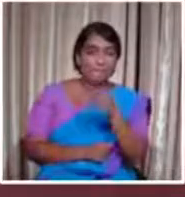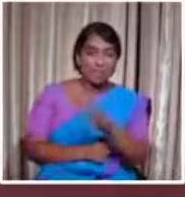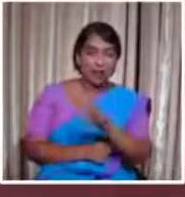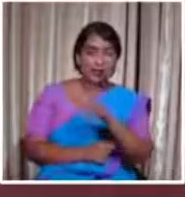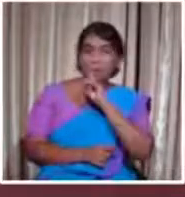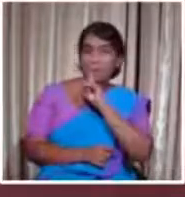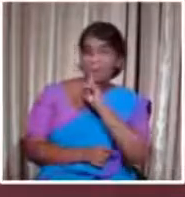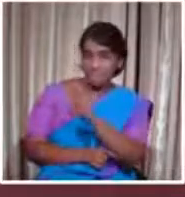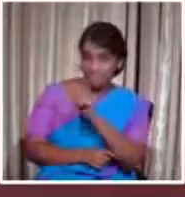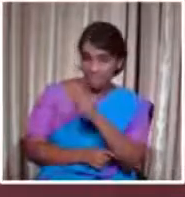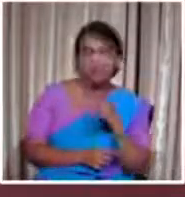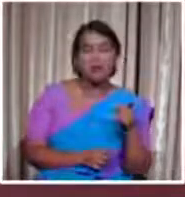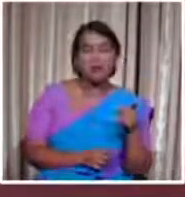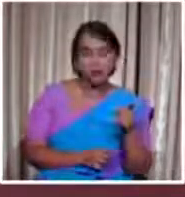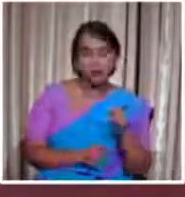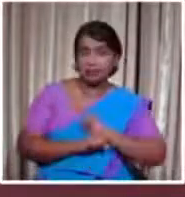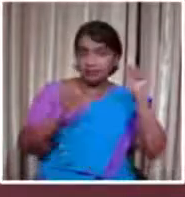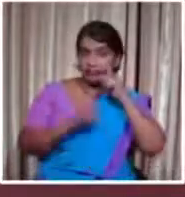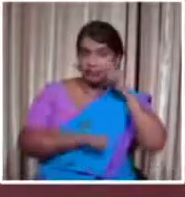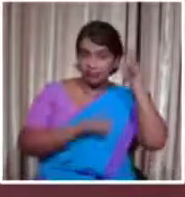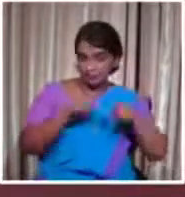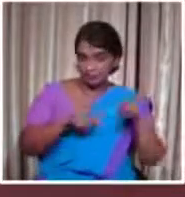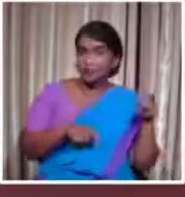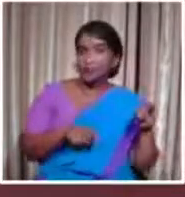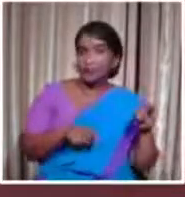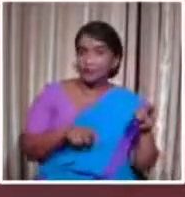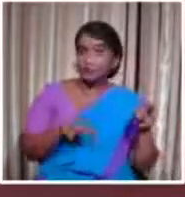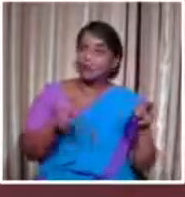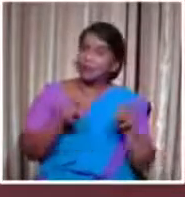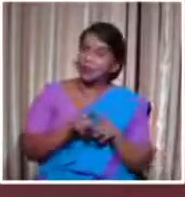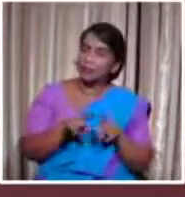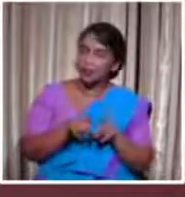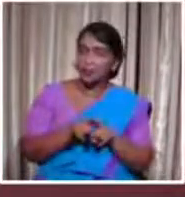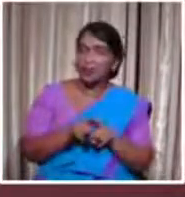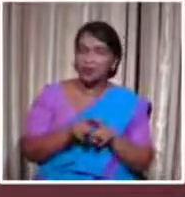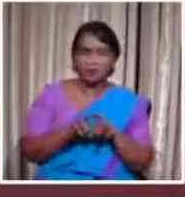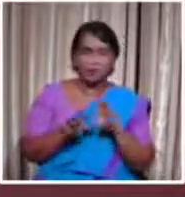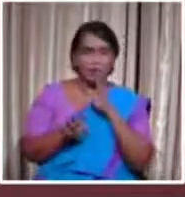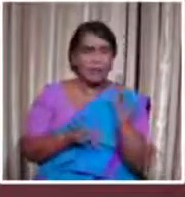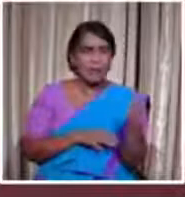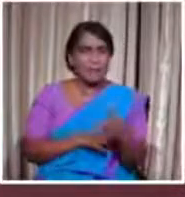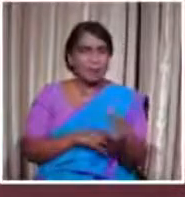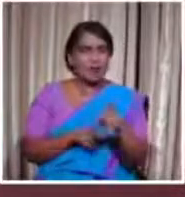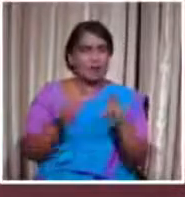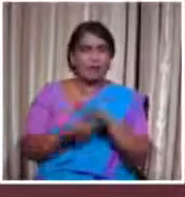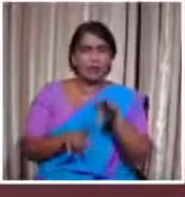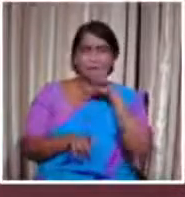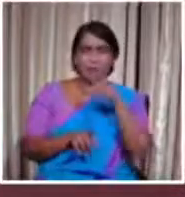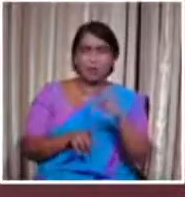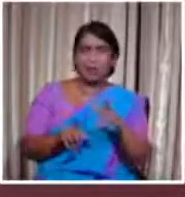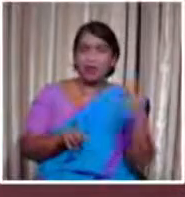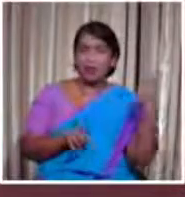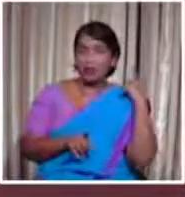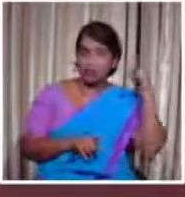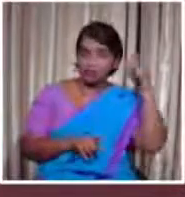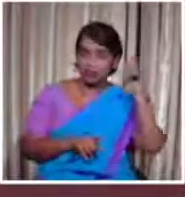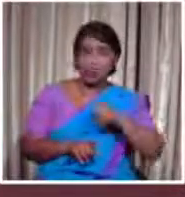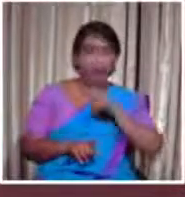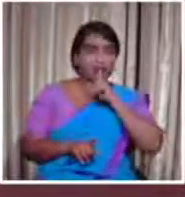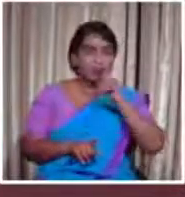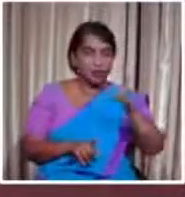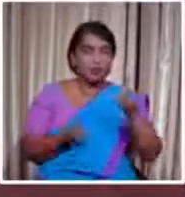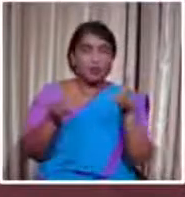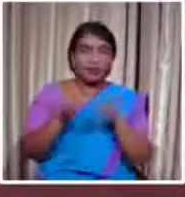බැන්නේ අරගල කරුවා. ඒ අයව ඉතා නිවටේ වගේ සැලකුවා. හමුදා නිලධාරින්ට කතා කරන අපි